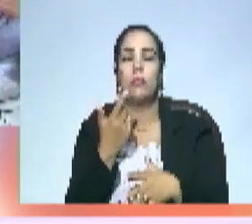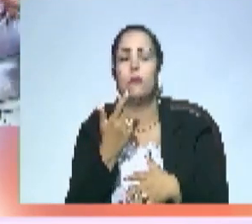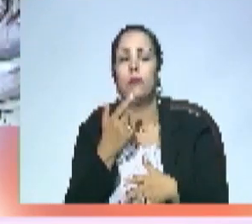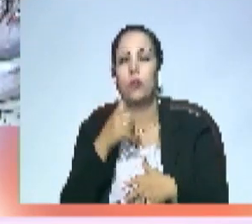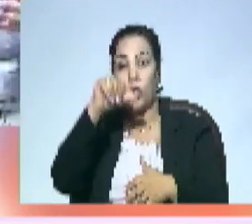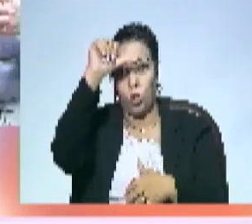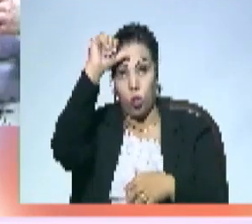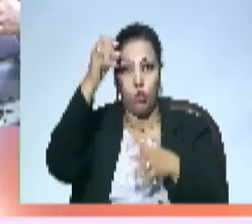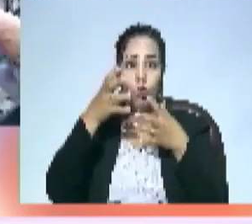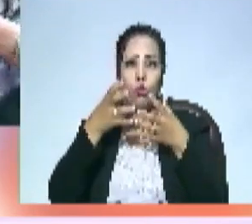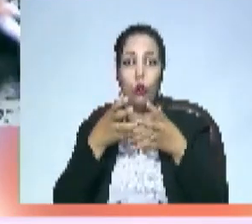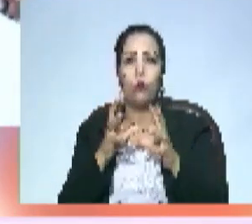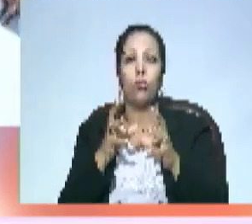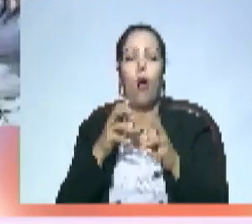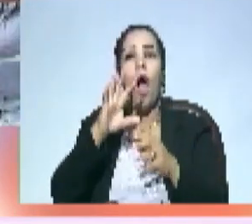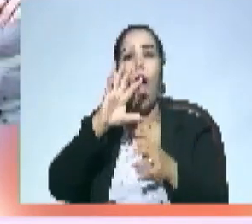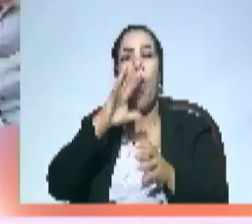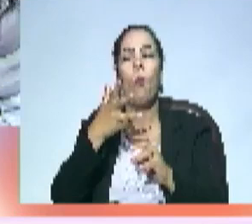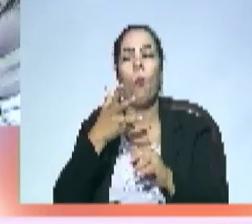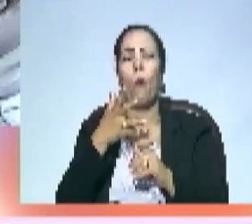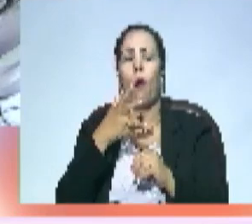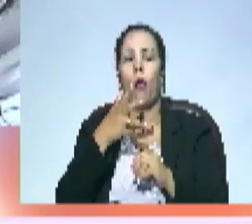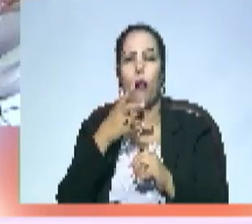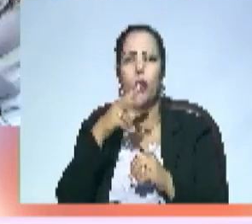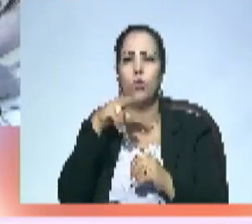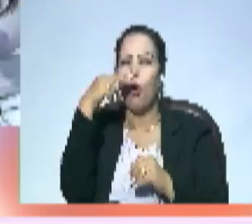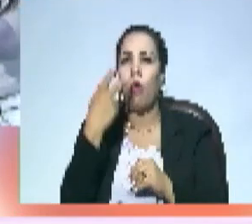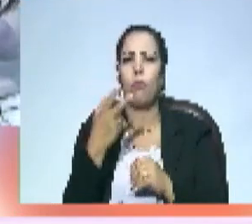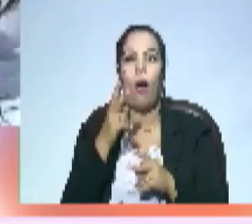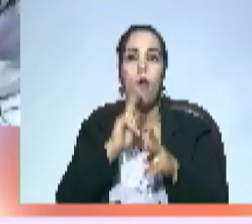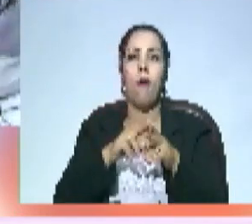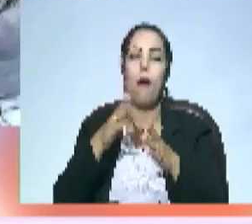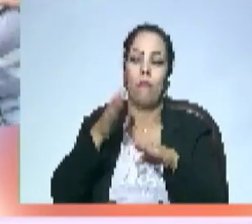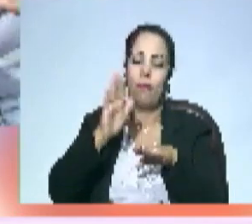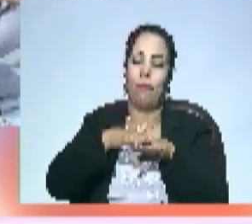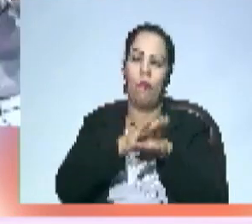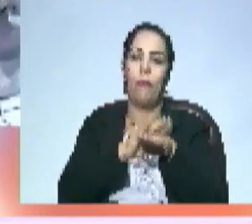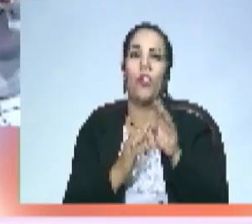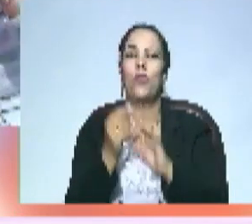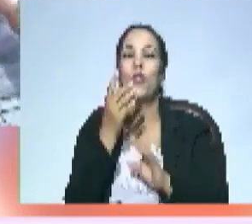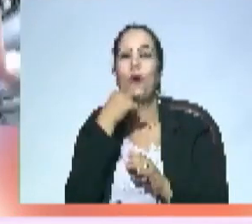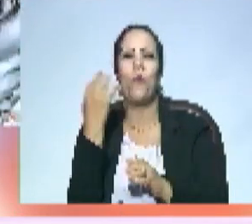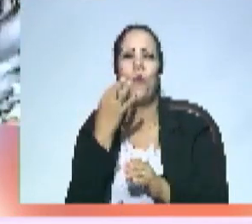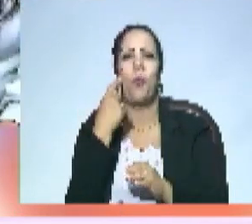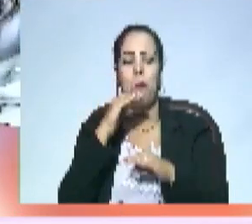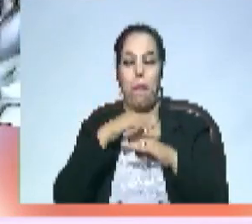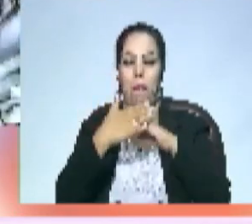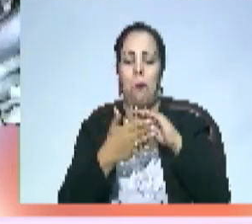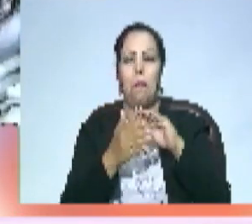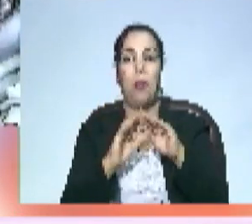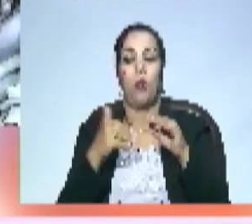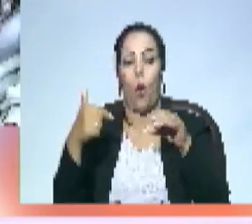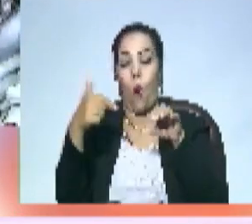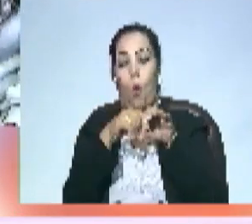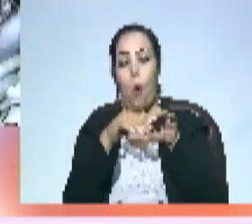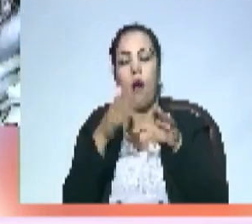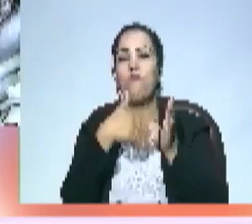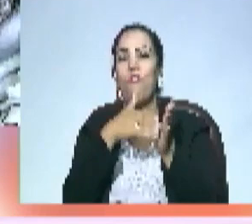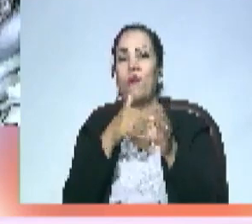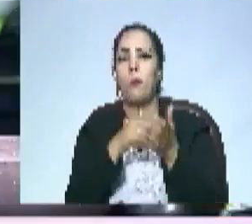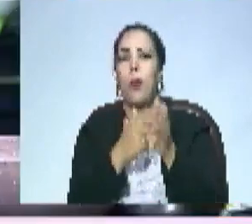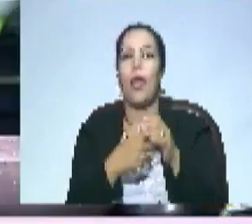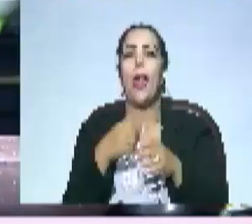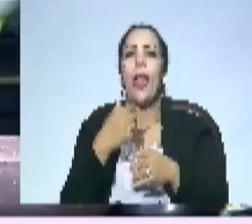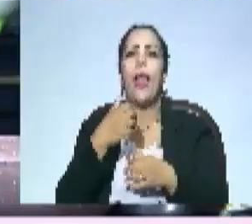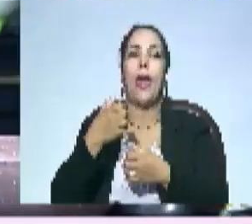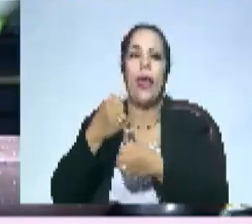يعني الشوكليت مثلا اللي موجوده اي حاجه ممكن ان احنا نغلف بيه الطبقه من بره وبعدين نحشي الكريمه زي ما هيعمل